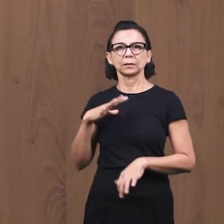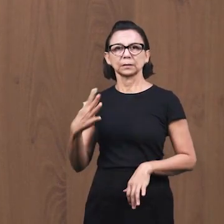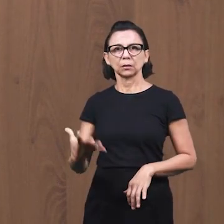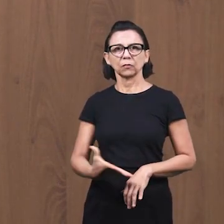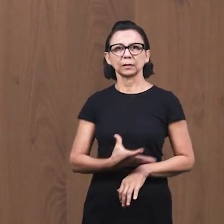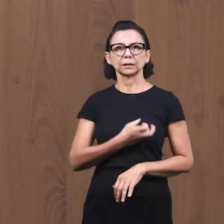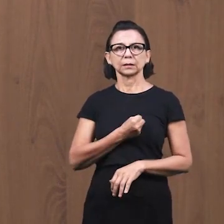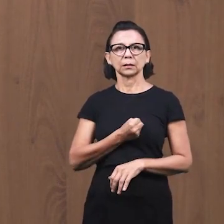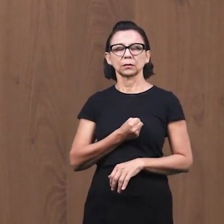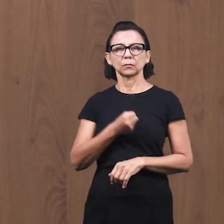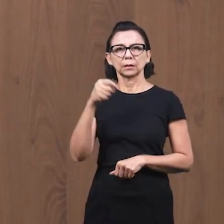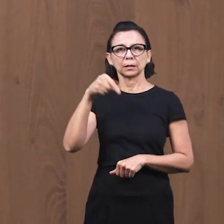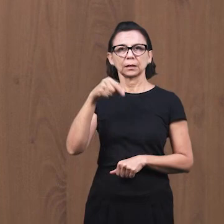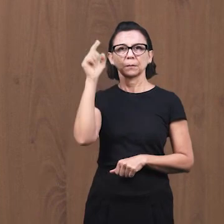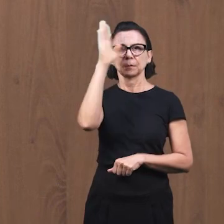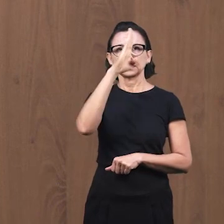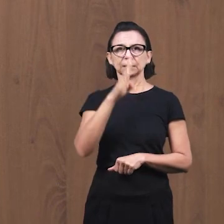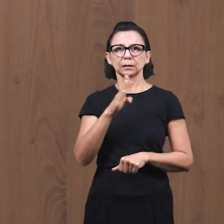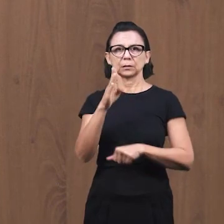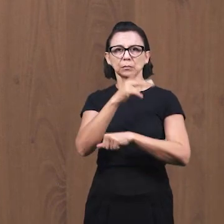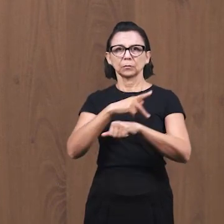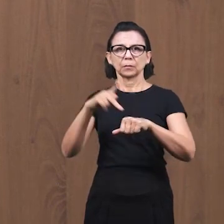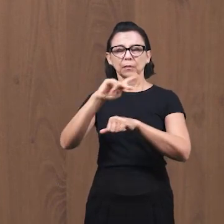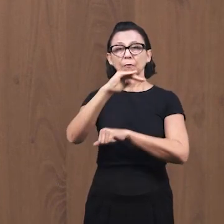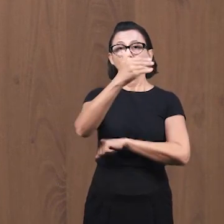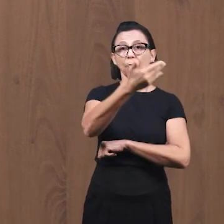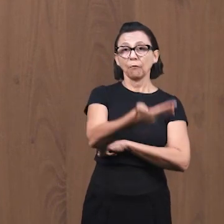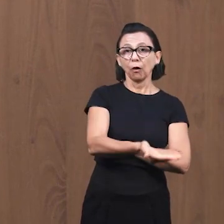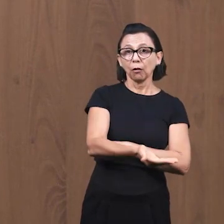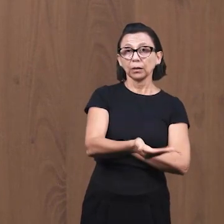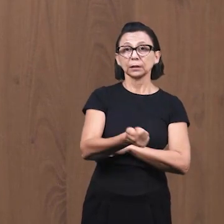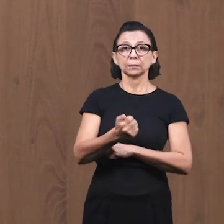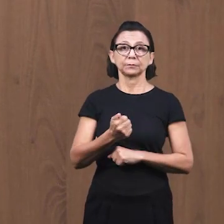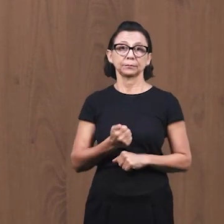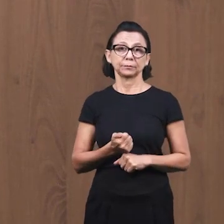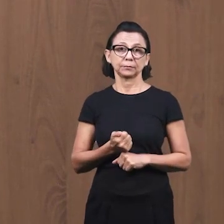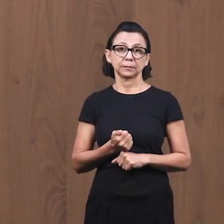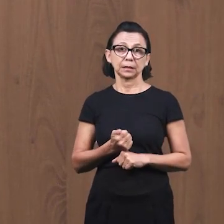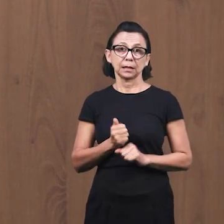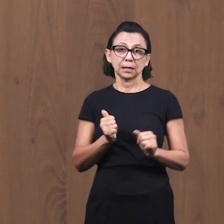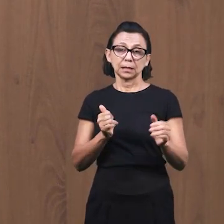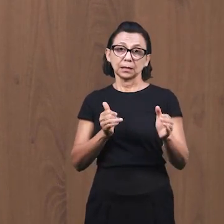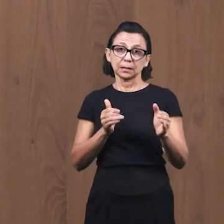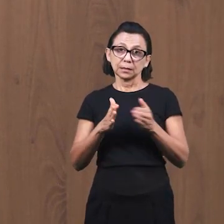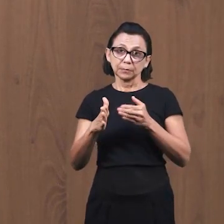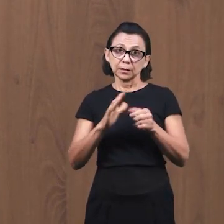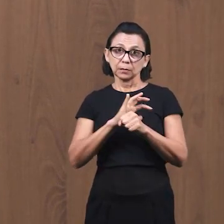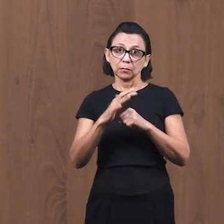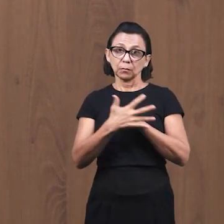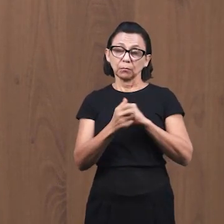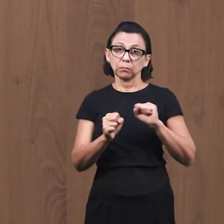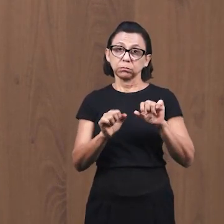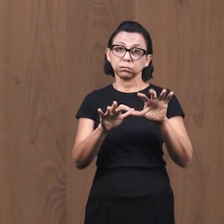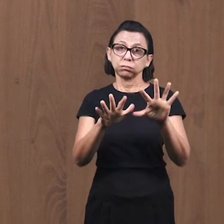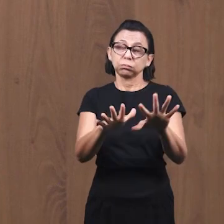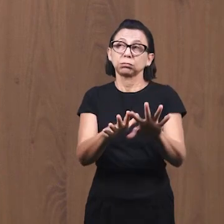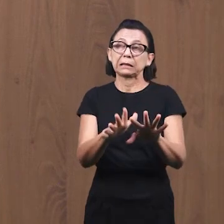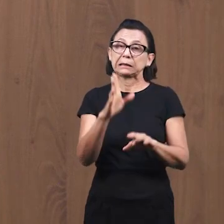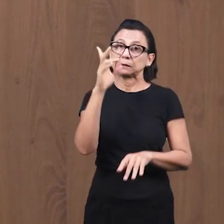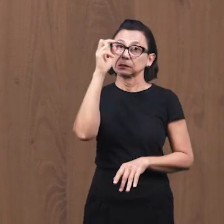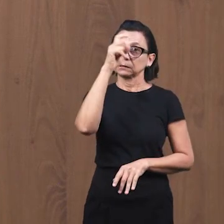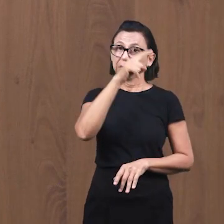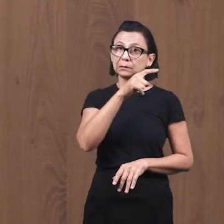о работе Твоей в Бразилии и за рубежом. В этот период, в котором мы живем, такой